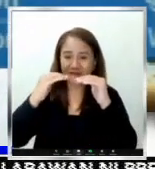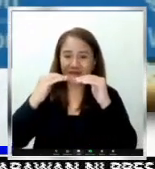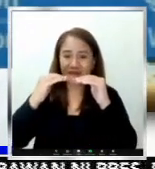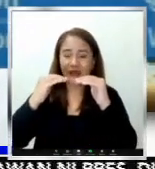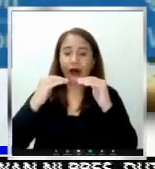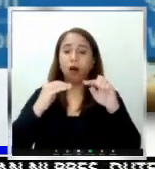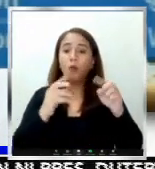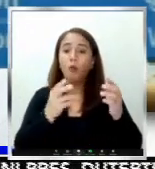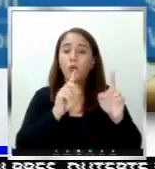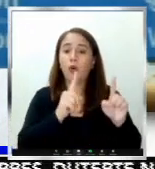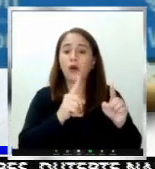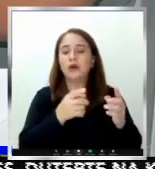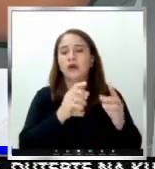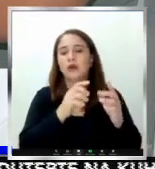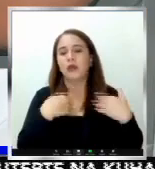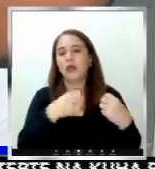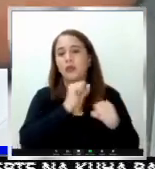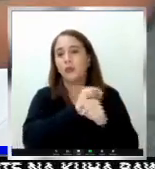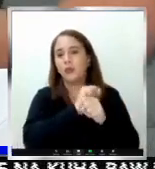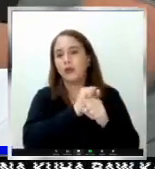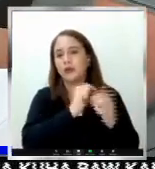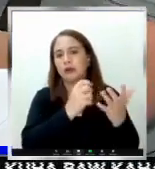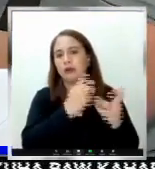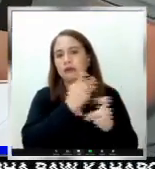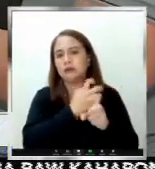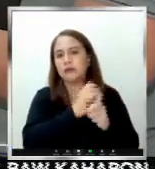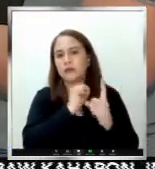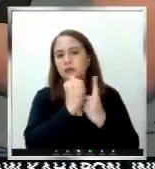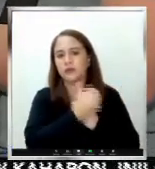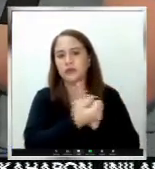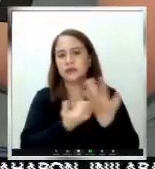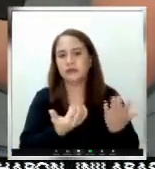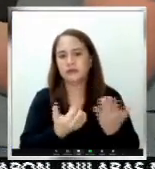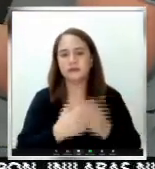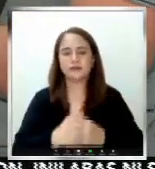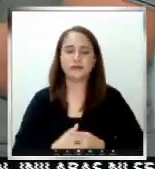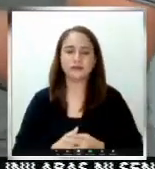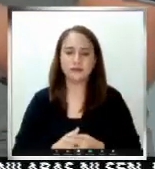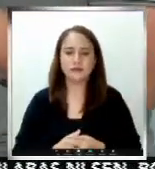very difficult situation. Rafi Tima, Nakatutok, 24 Oras.